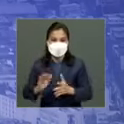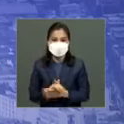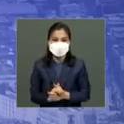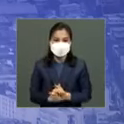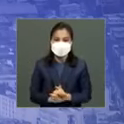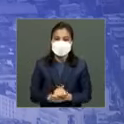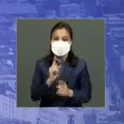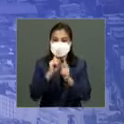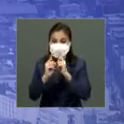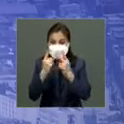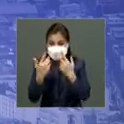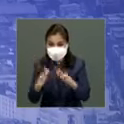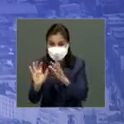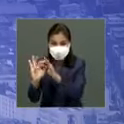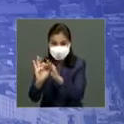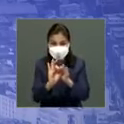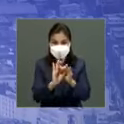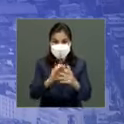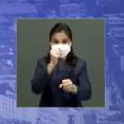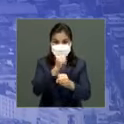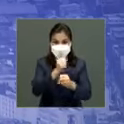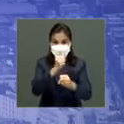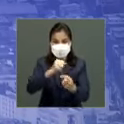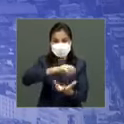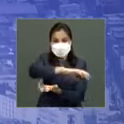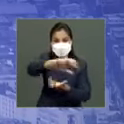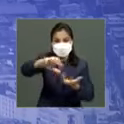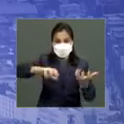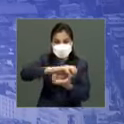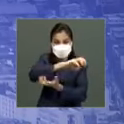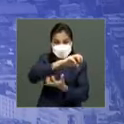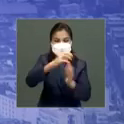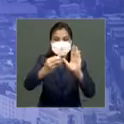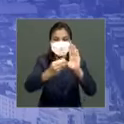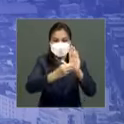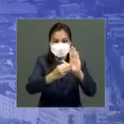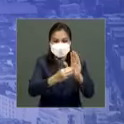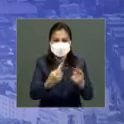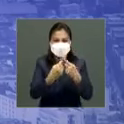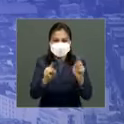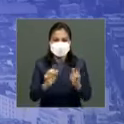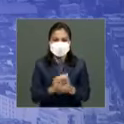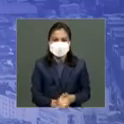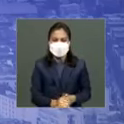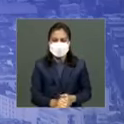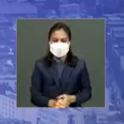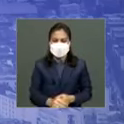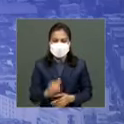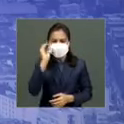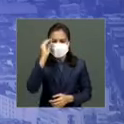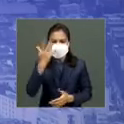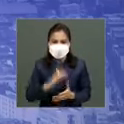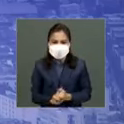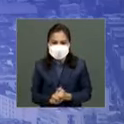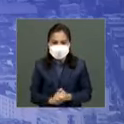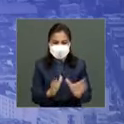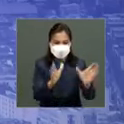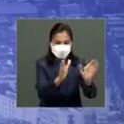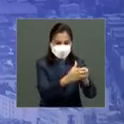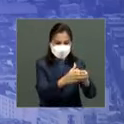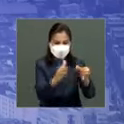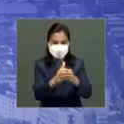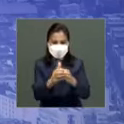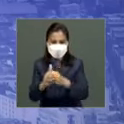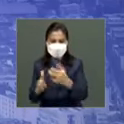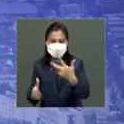งการทำงานของคณะกรรมการบูรณาการในส่วนของกรุงเทพไปละแต่หลายคนเนี่ยยังมองไม่เห็นภาพว่า3คณะนี้จะทำงานร่ว